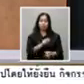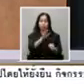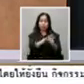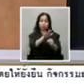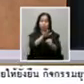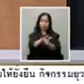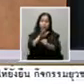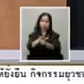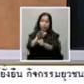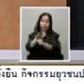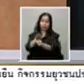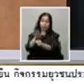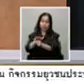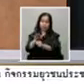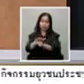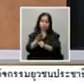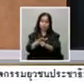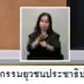พอแล้วครับ